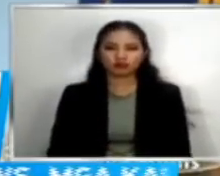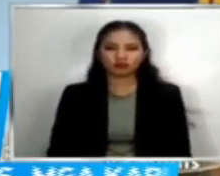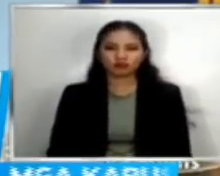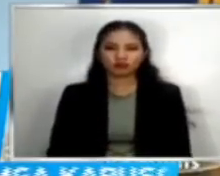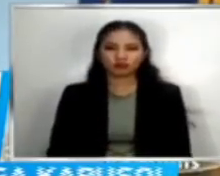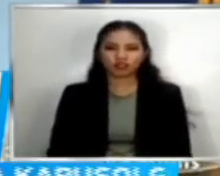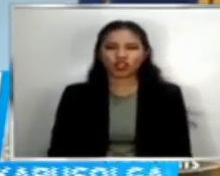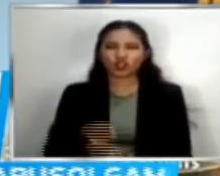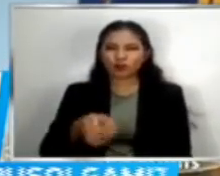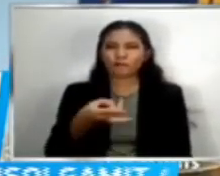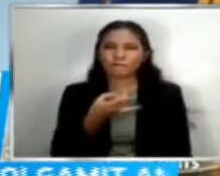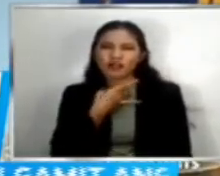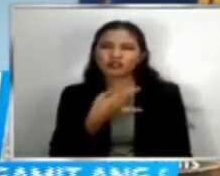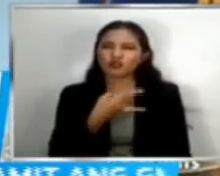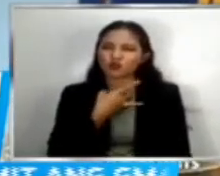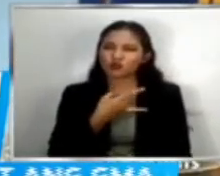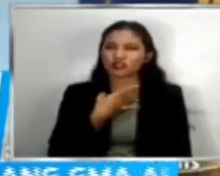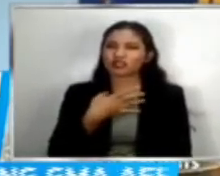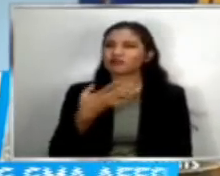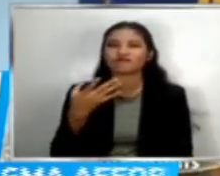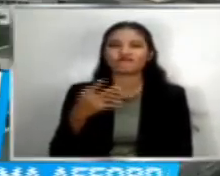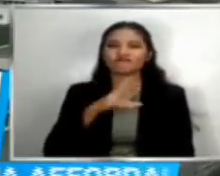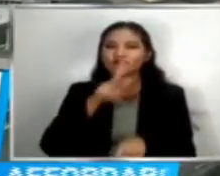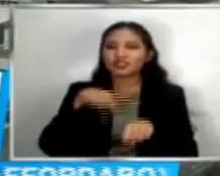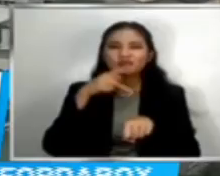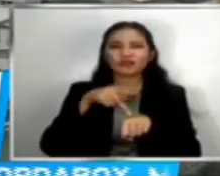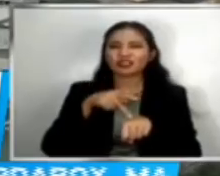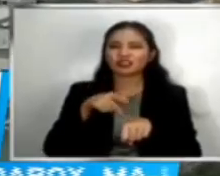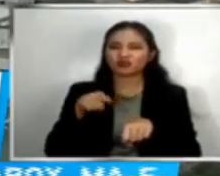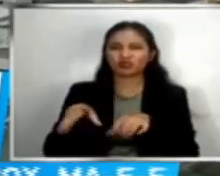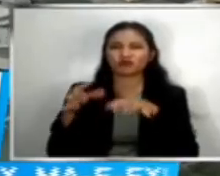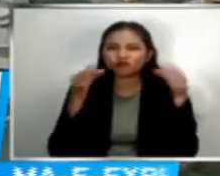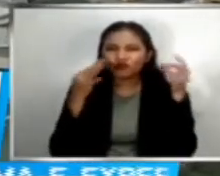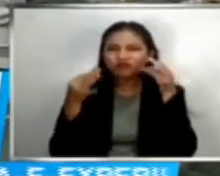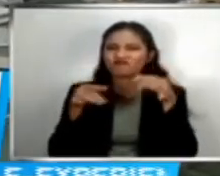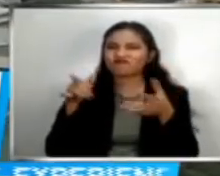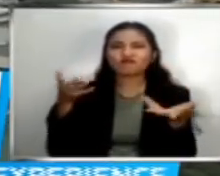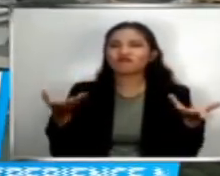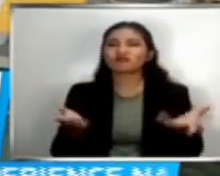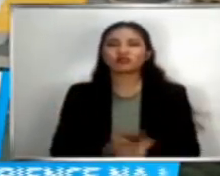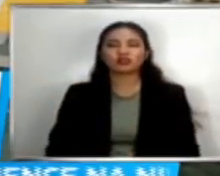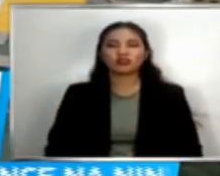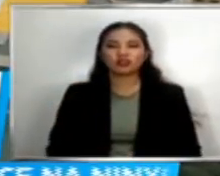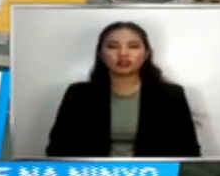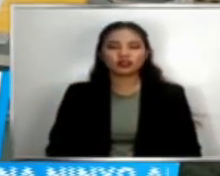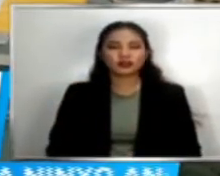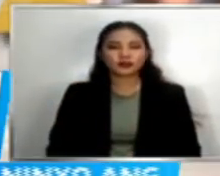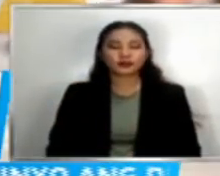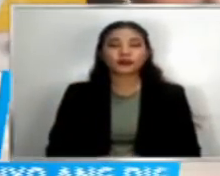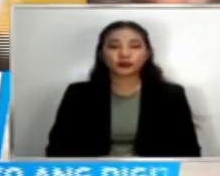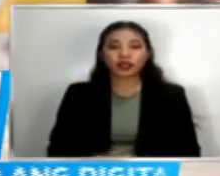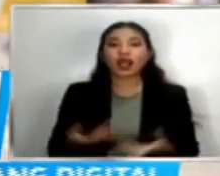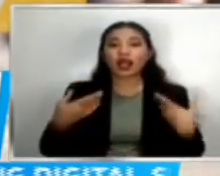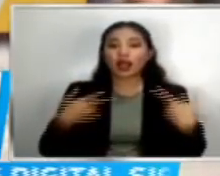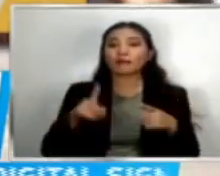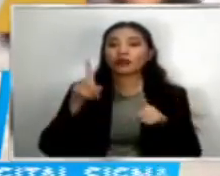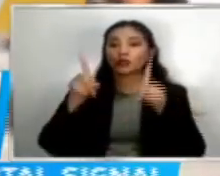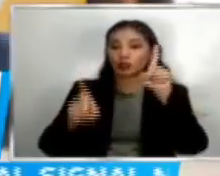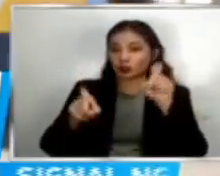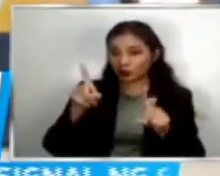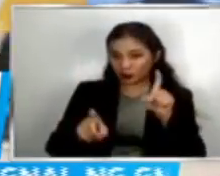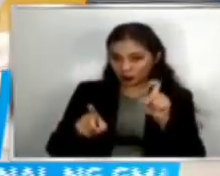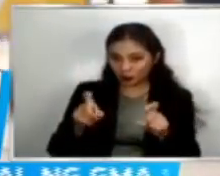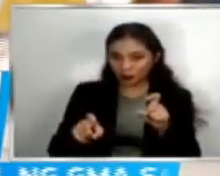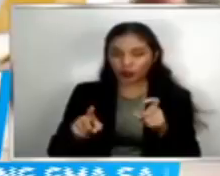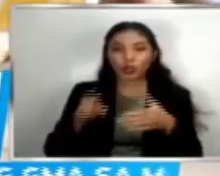Binastos mo ang Pilipinas ng druga dyan. Sa latest Social Weather Station survey naman, lumabas na 65% ng